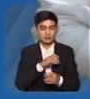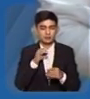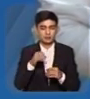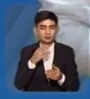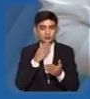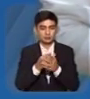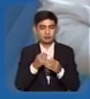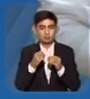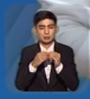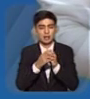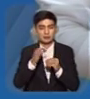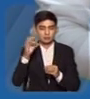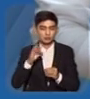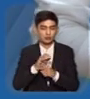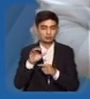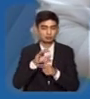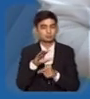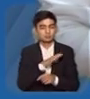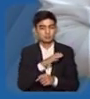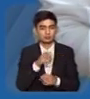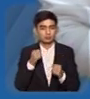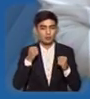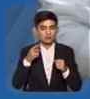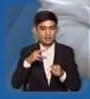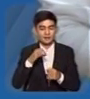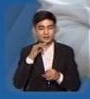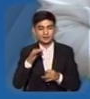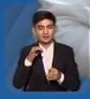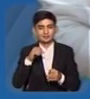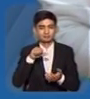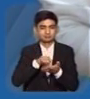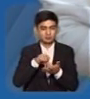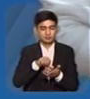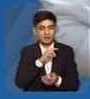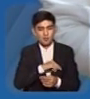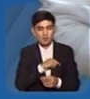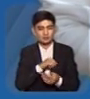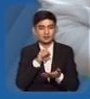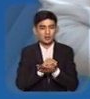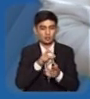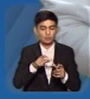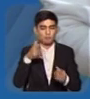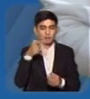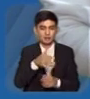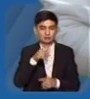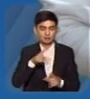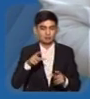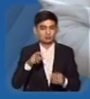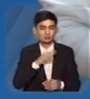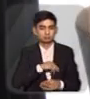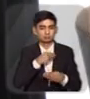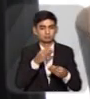инициативе перечисляет 15%. А количество трудозанятых людей в лотерейном бизнесе – 5 тысяч